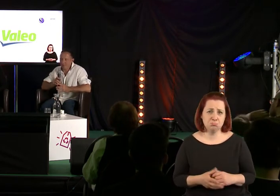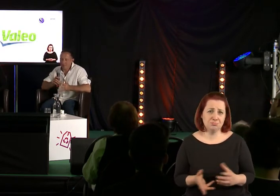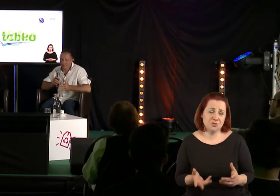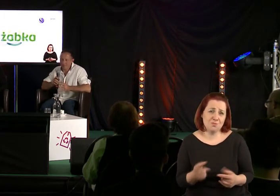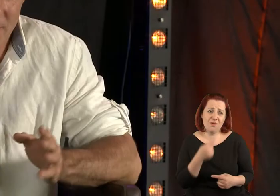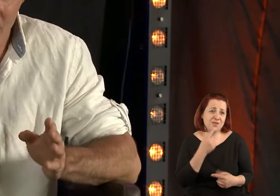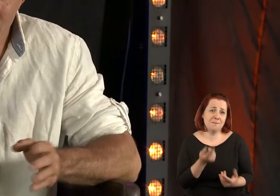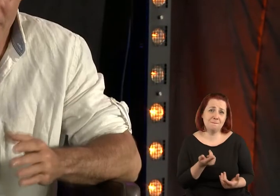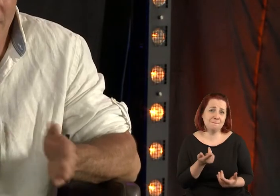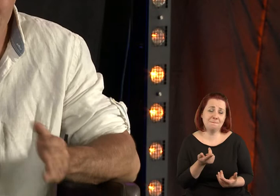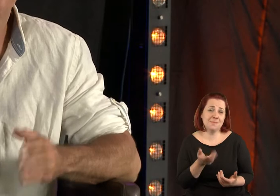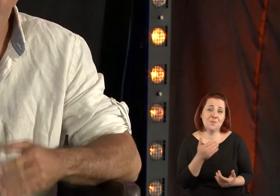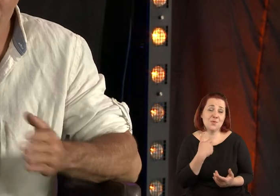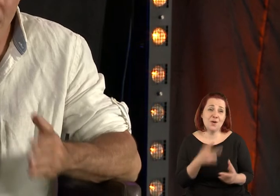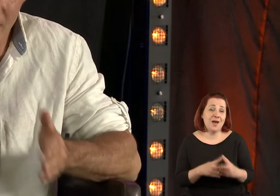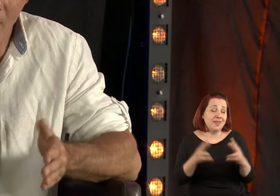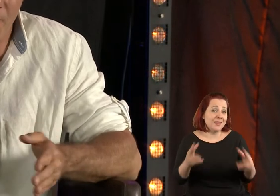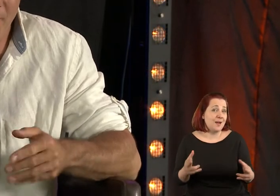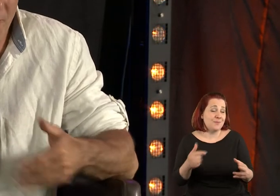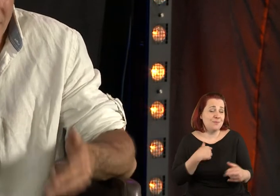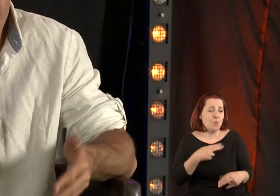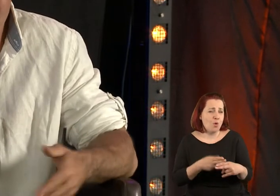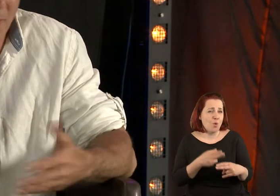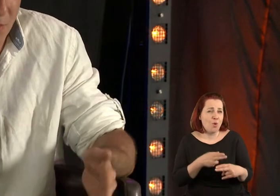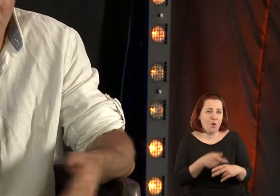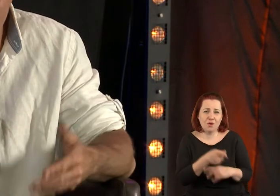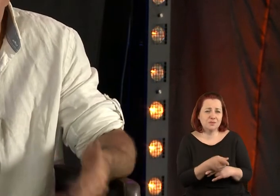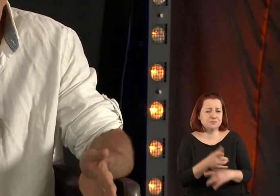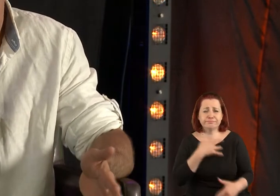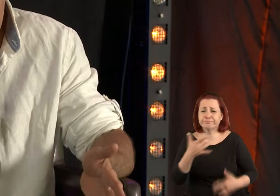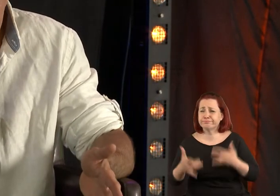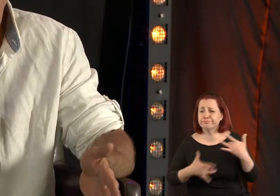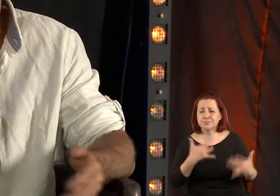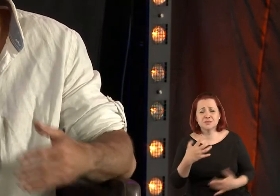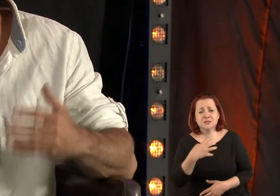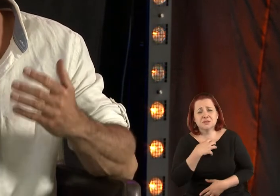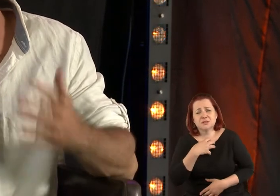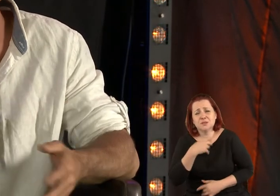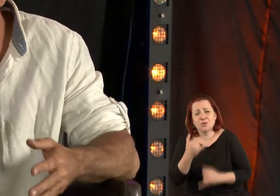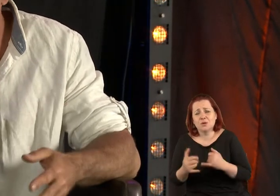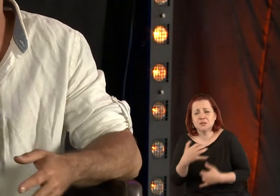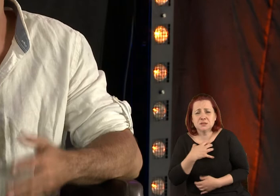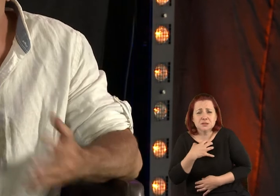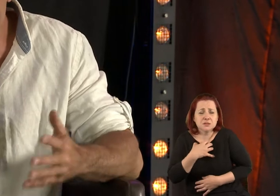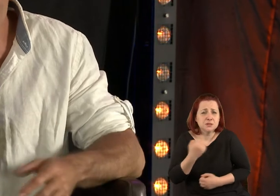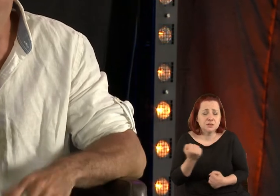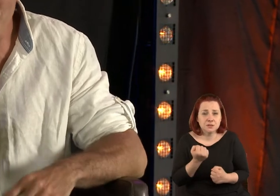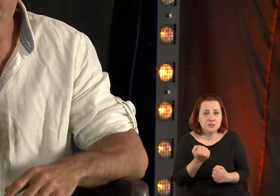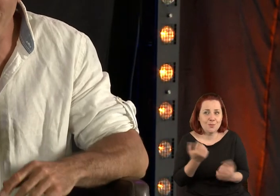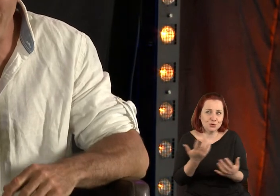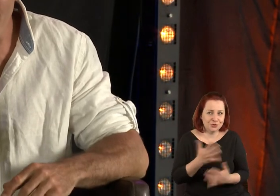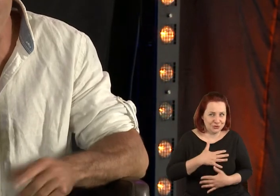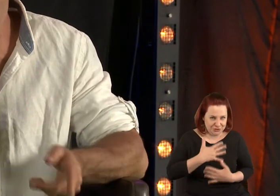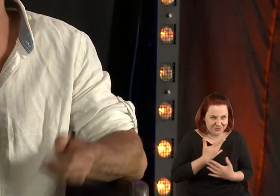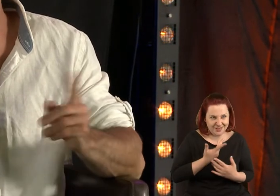bo to był taki etap, gdzie jak chorowałem, to ja bardzo cierpiałem, bo mnie bardzo bolała ta noga. I może to zabrzmi tak drastycznie, to co